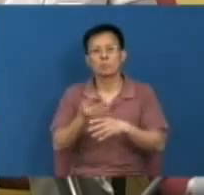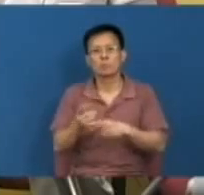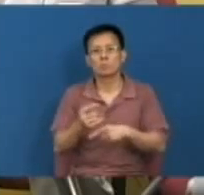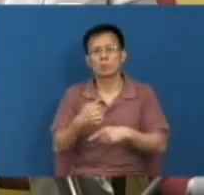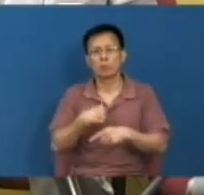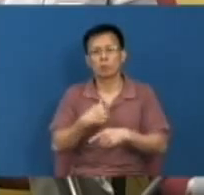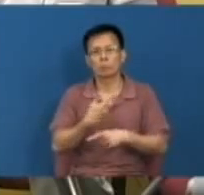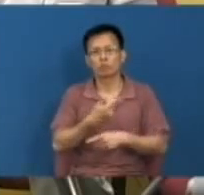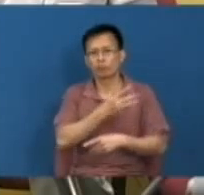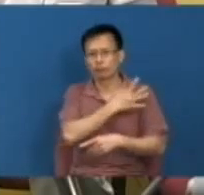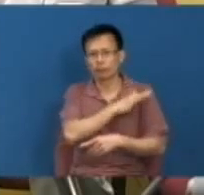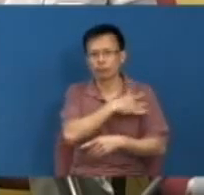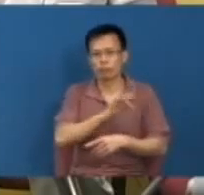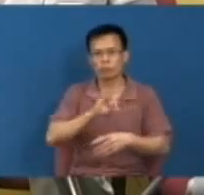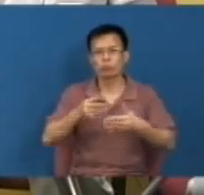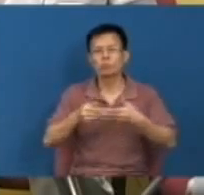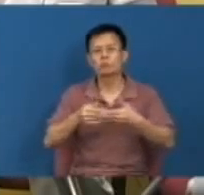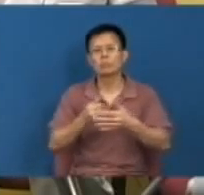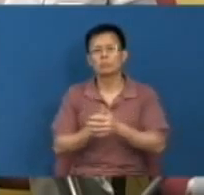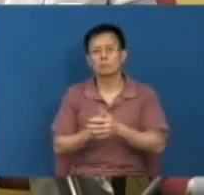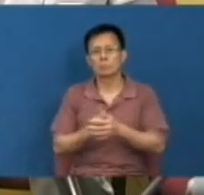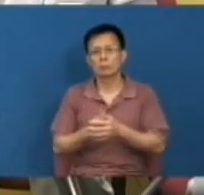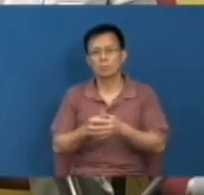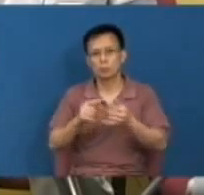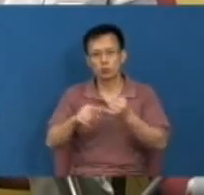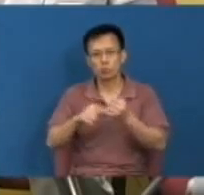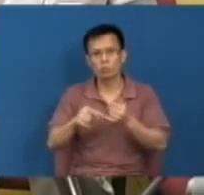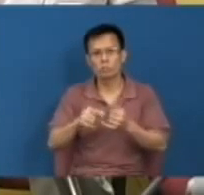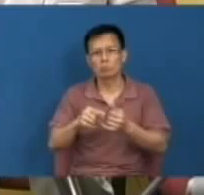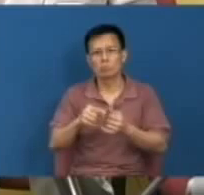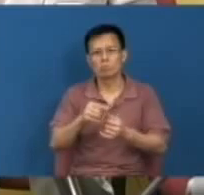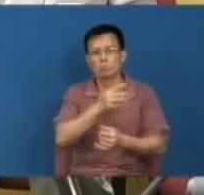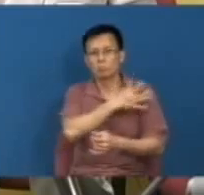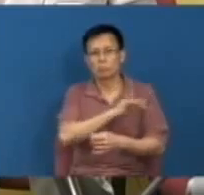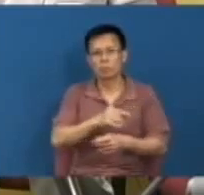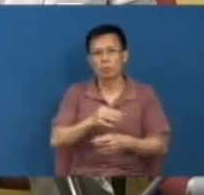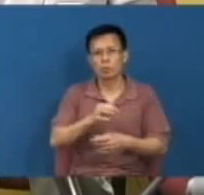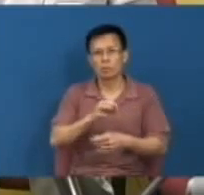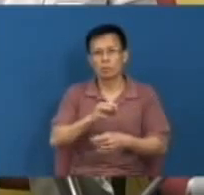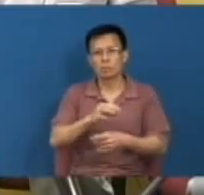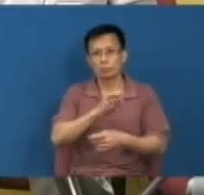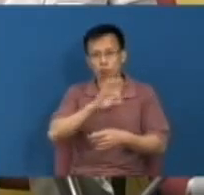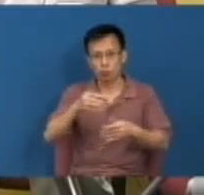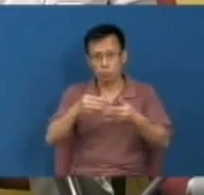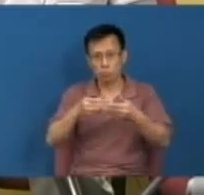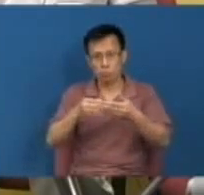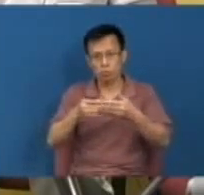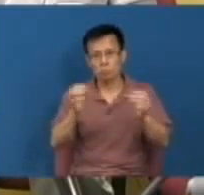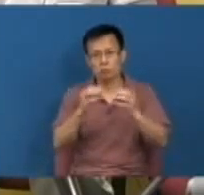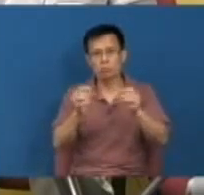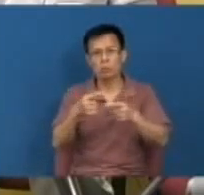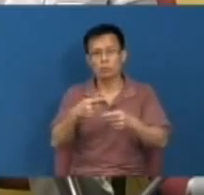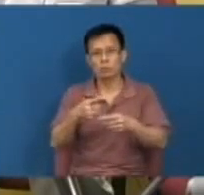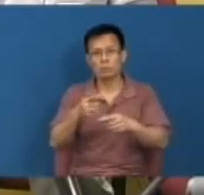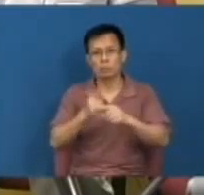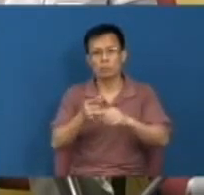佢接觸。咁後期咧，後屘又話唔係喎，你唔同佢接觸咧。就當你不是在度住啊，唔係喺度乜